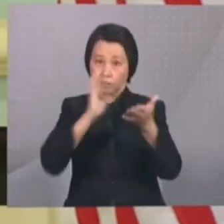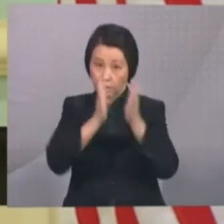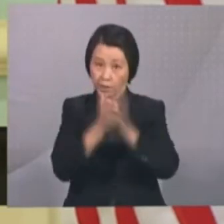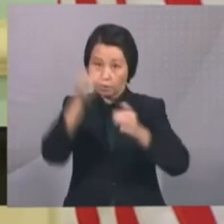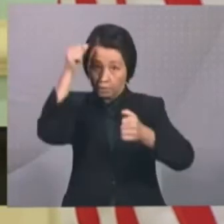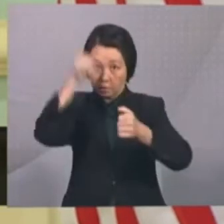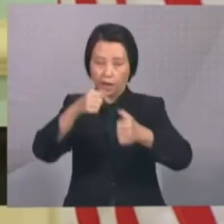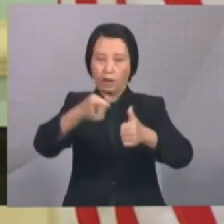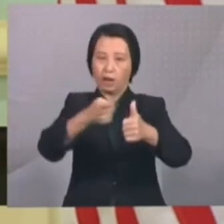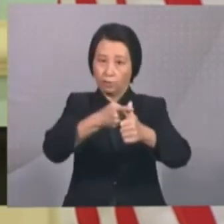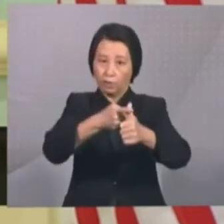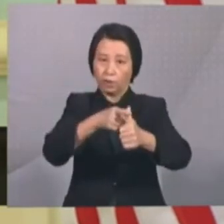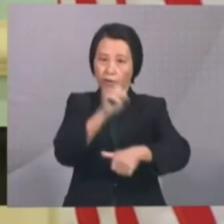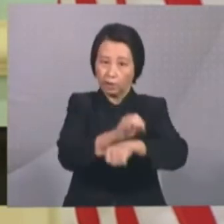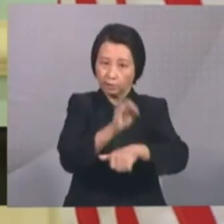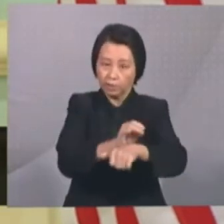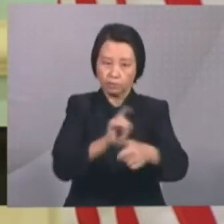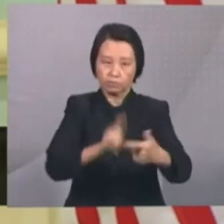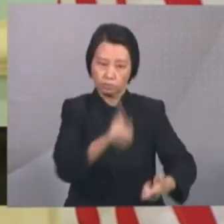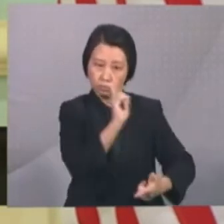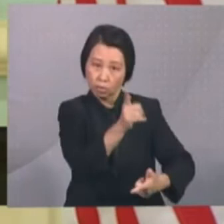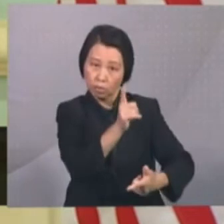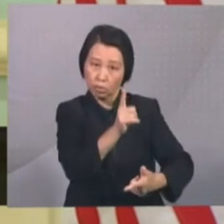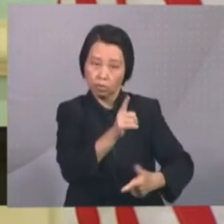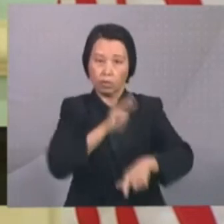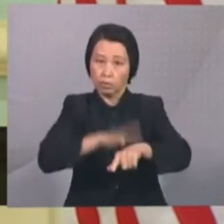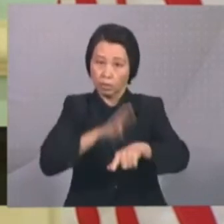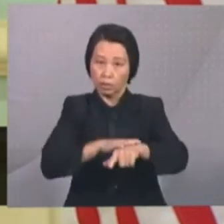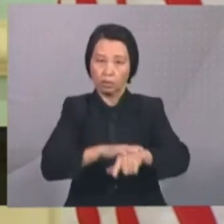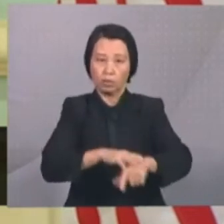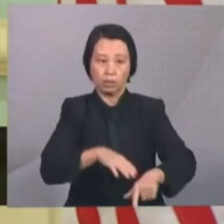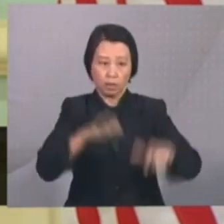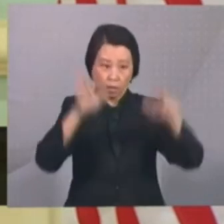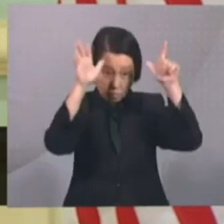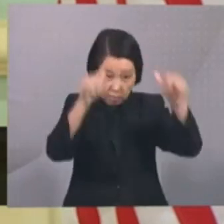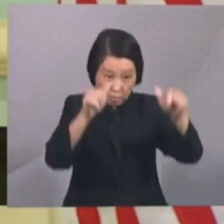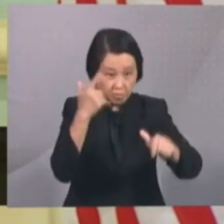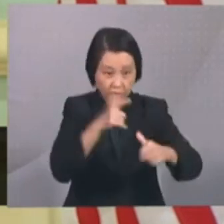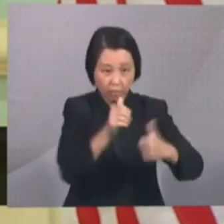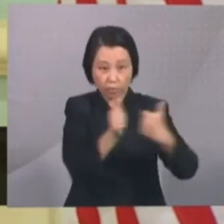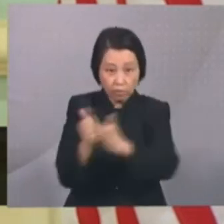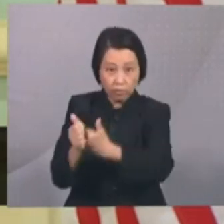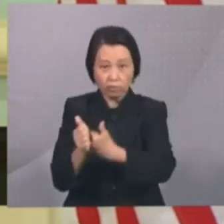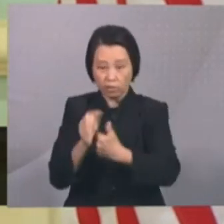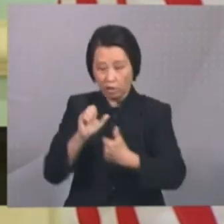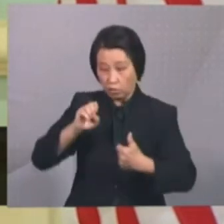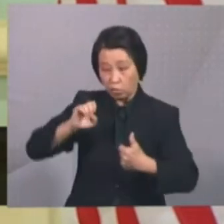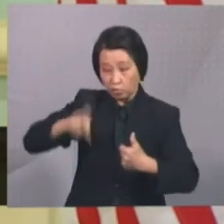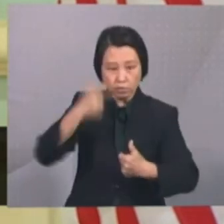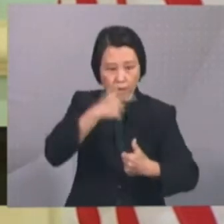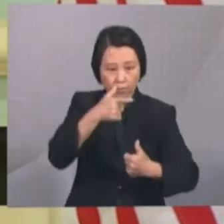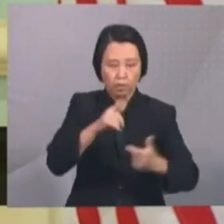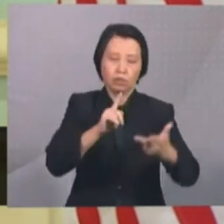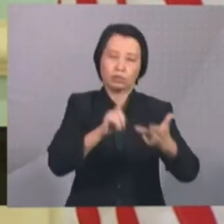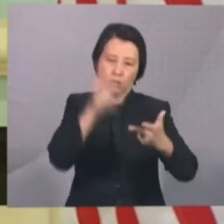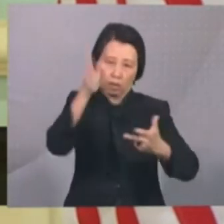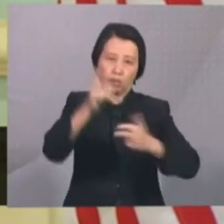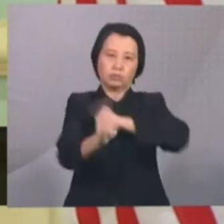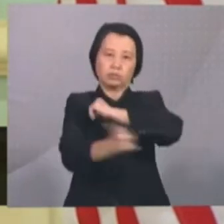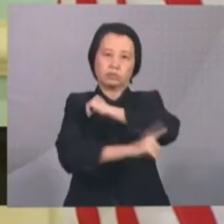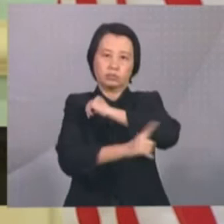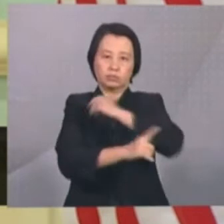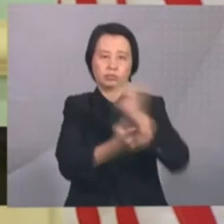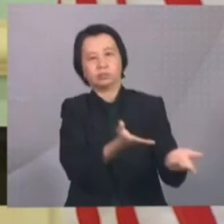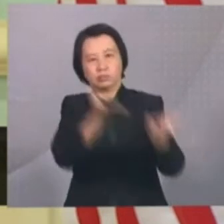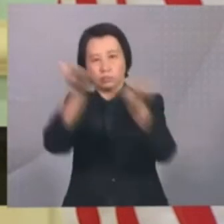alfatu kita Boy amaran lebih itu kalau tak mendengar arahan lagi maka akan diambil tindakan